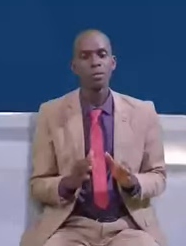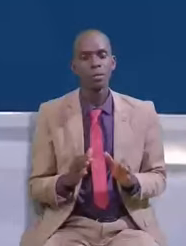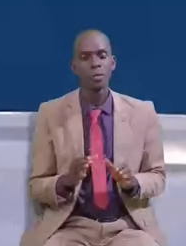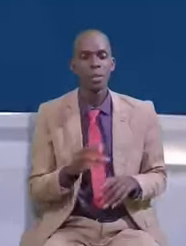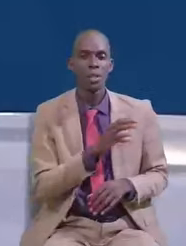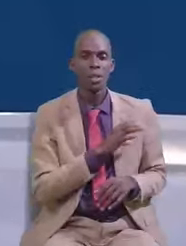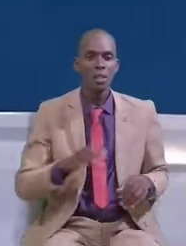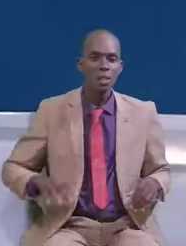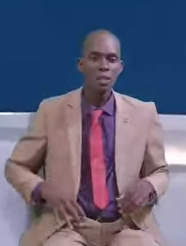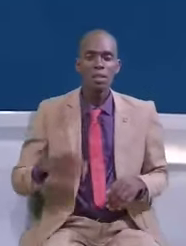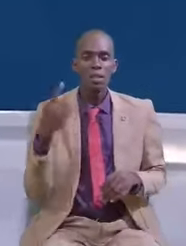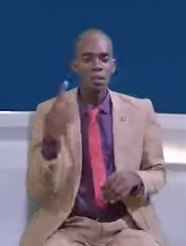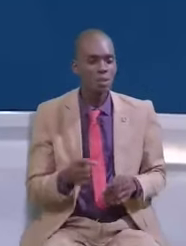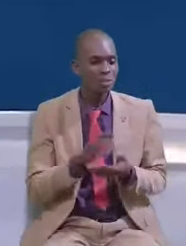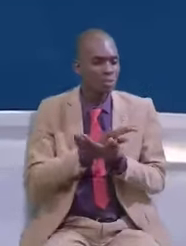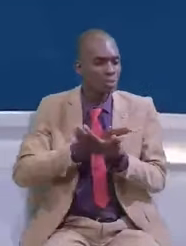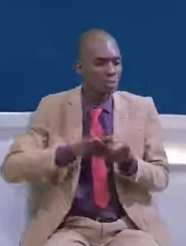Christ le Sauveur sans tâche,